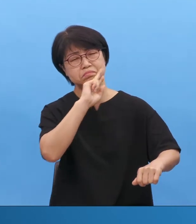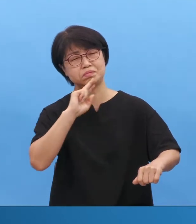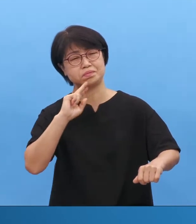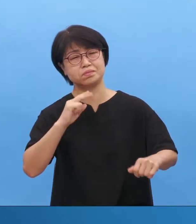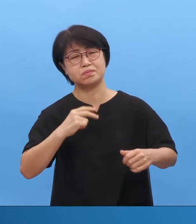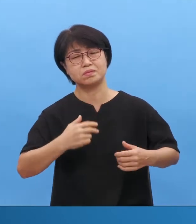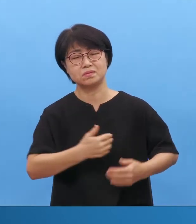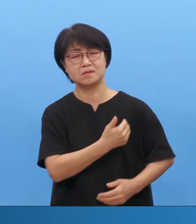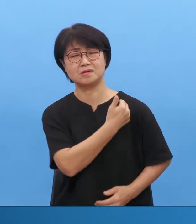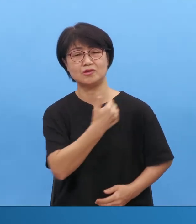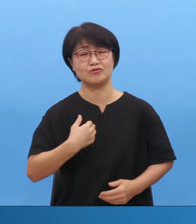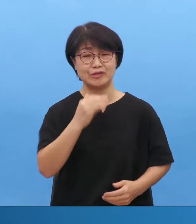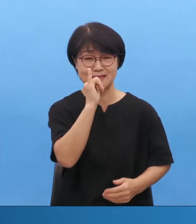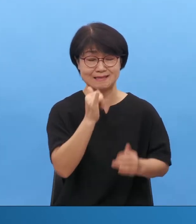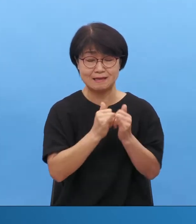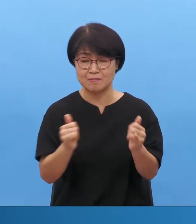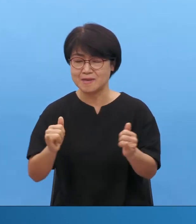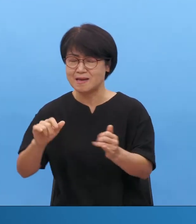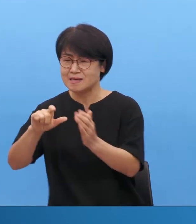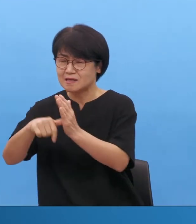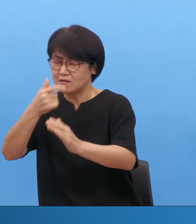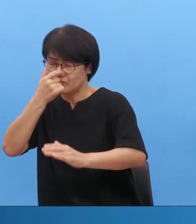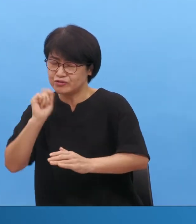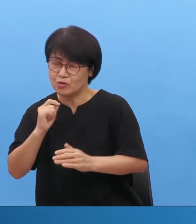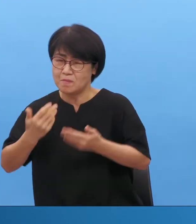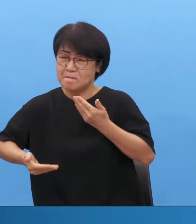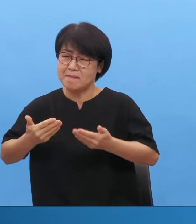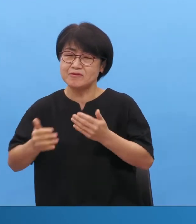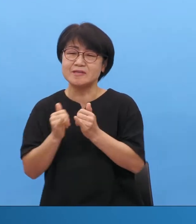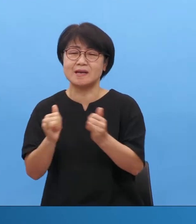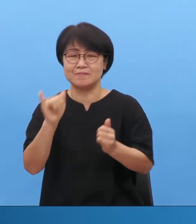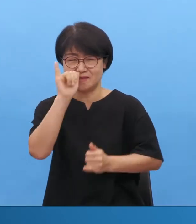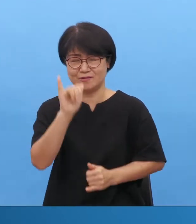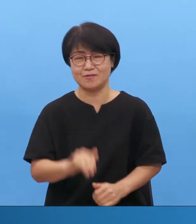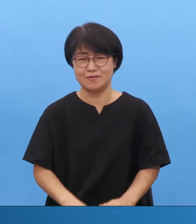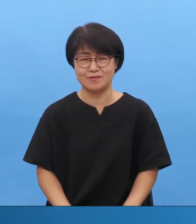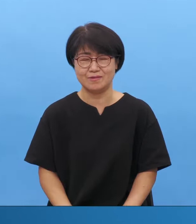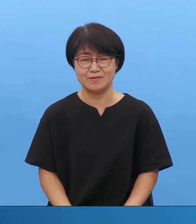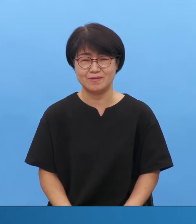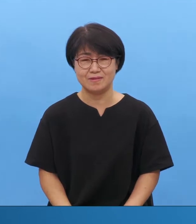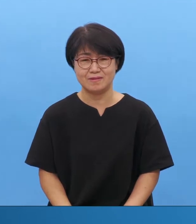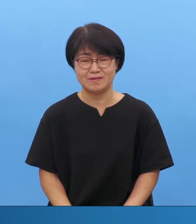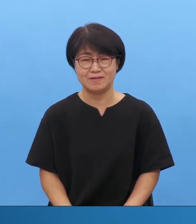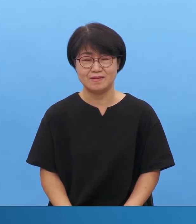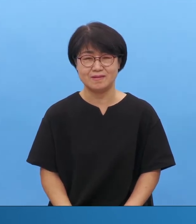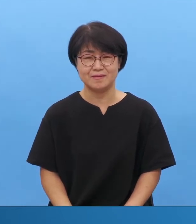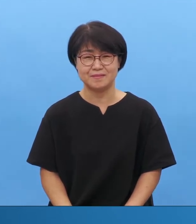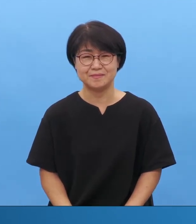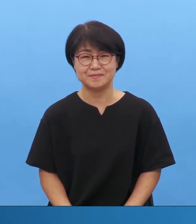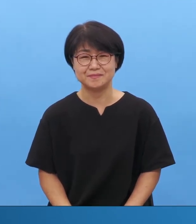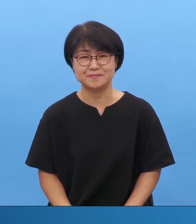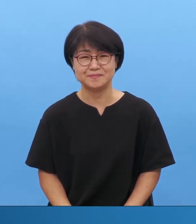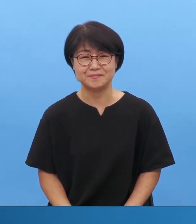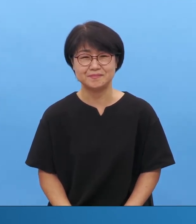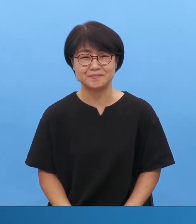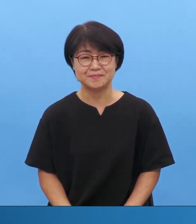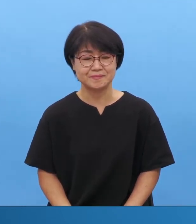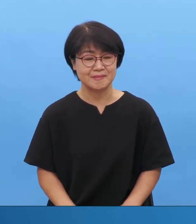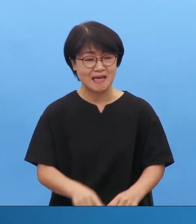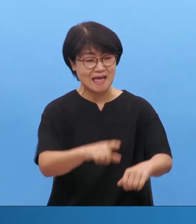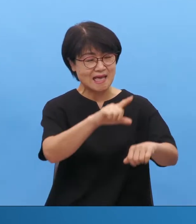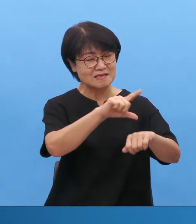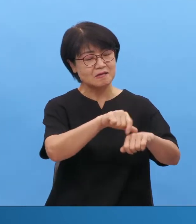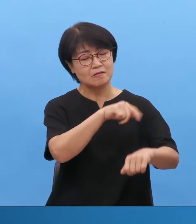has no time and a person who has 똑같은 a lot of time. 사람인데도 아무래도 시간이 너무 많으면 이렇게 쓸데없는 걸 많이 하게 되겠죠.